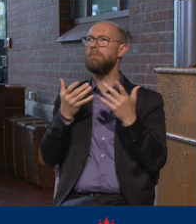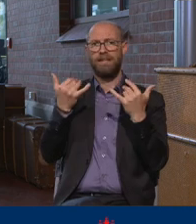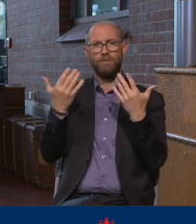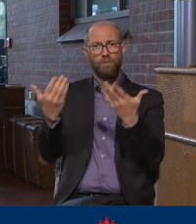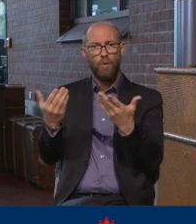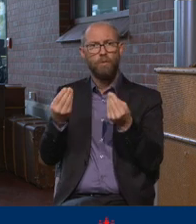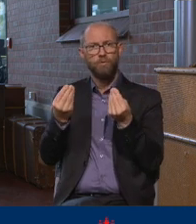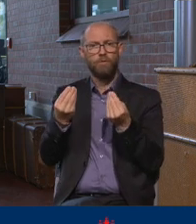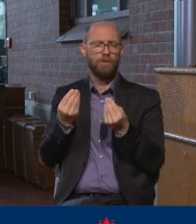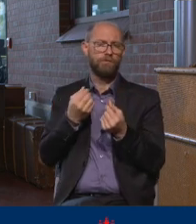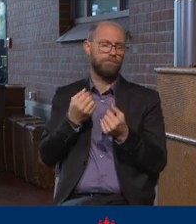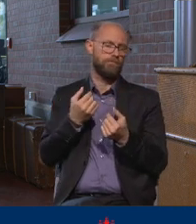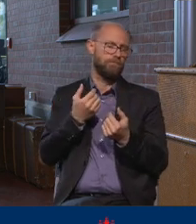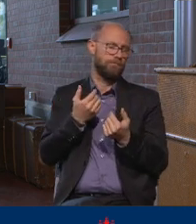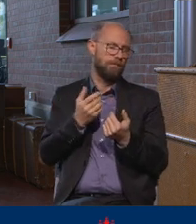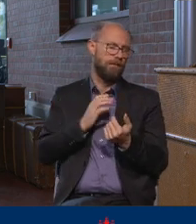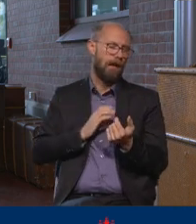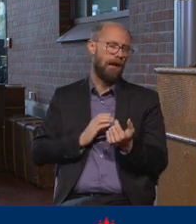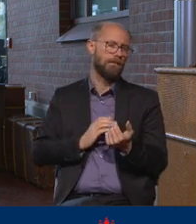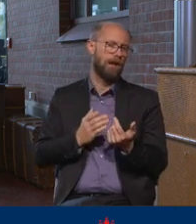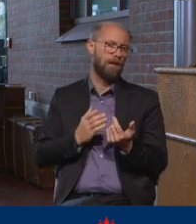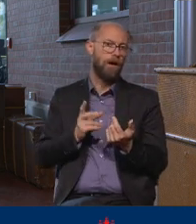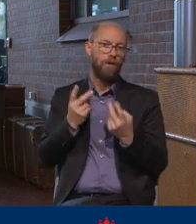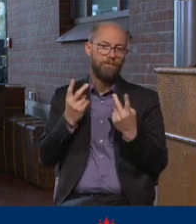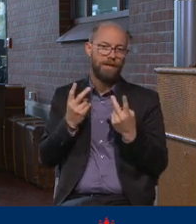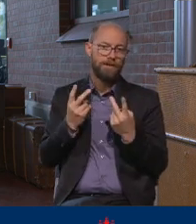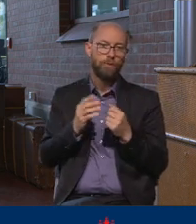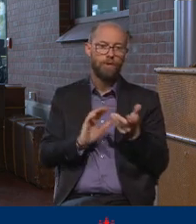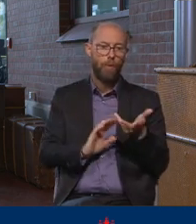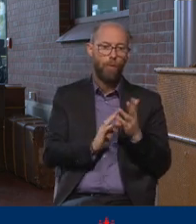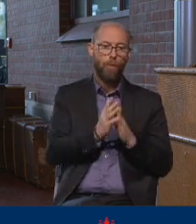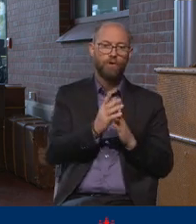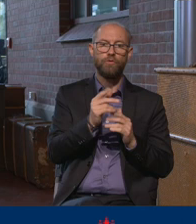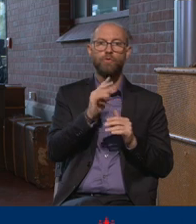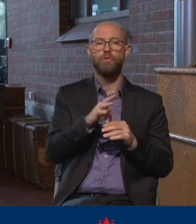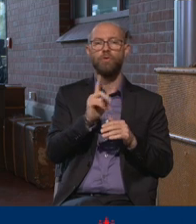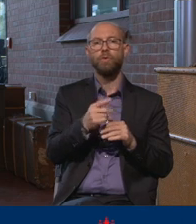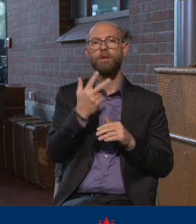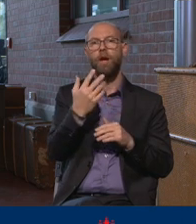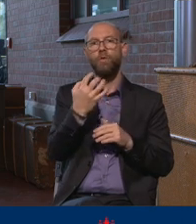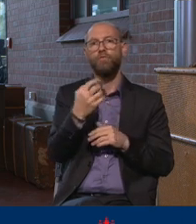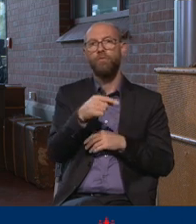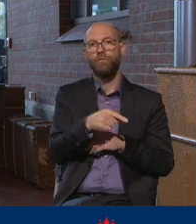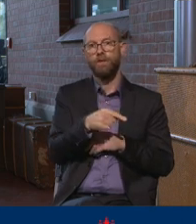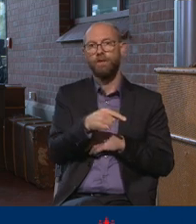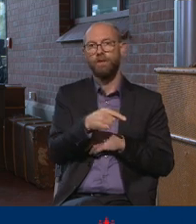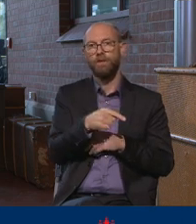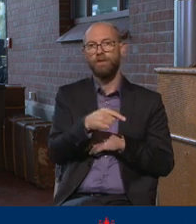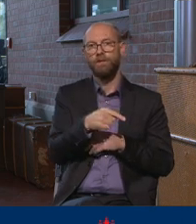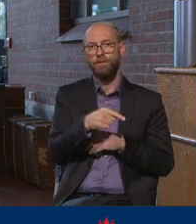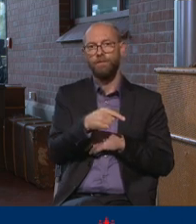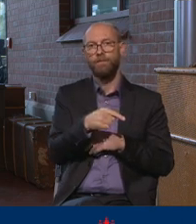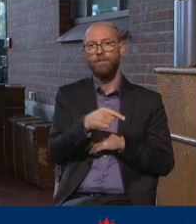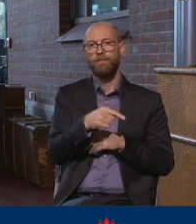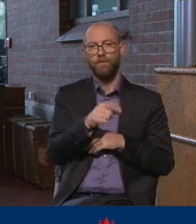wichtig ist auch noch unser ofen von 1953 der den hervorragenden wachsen macht